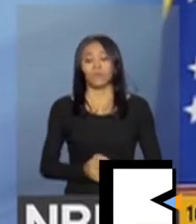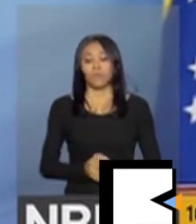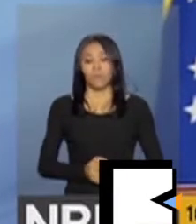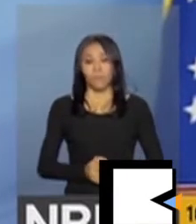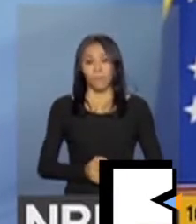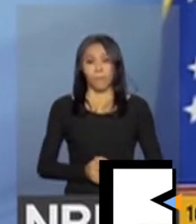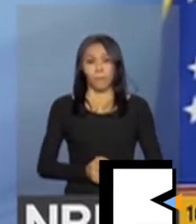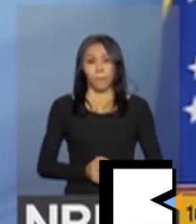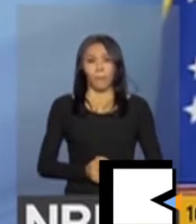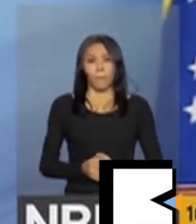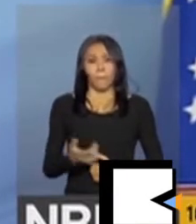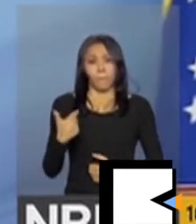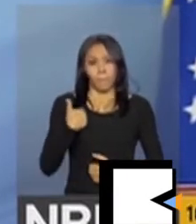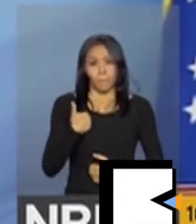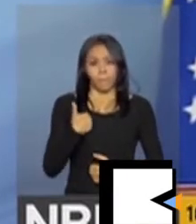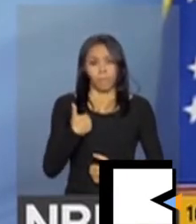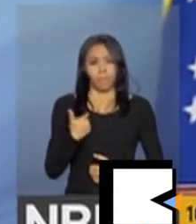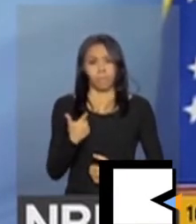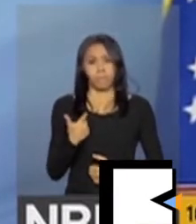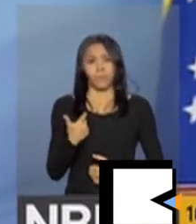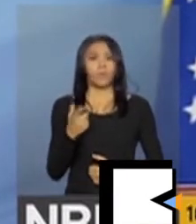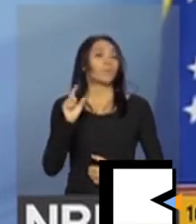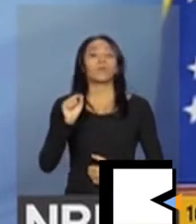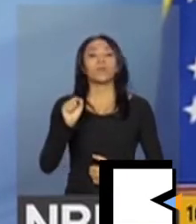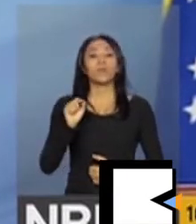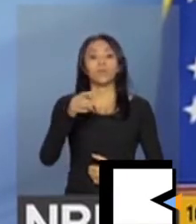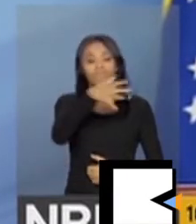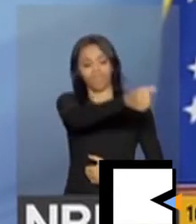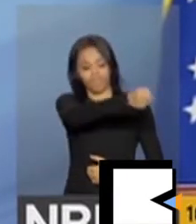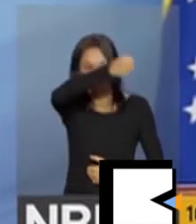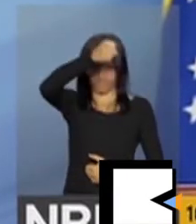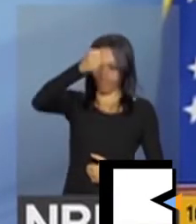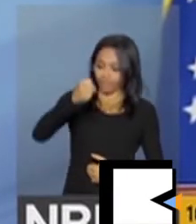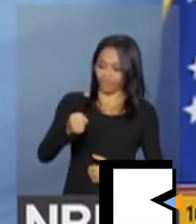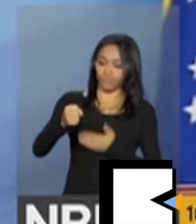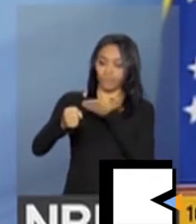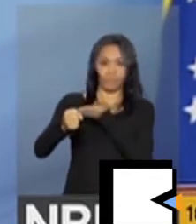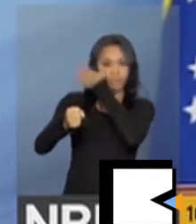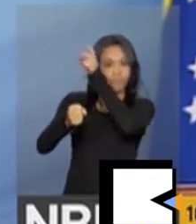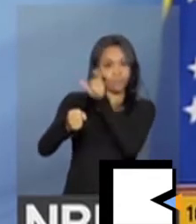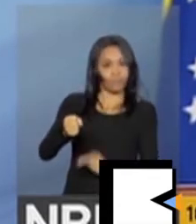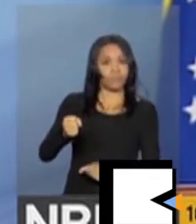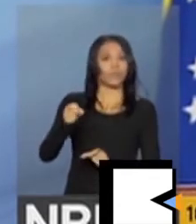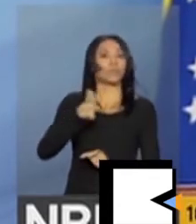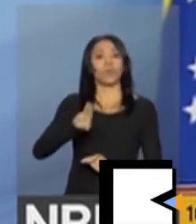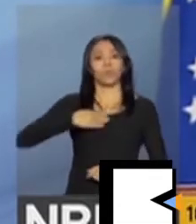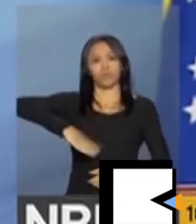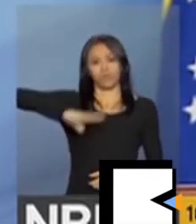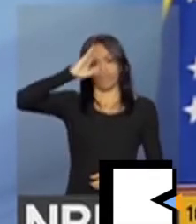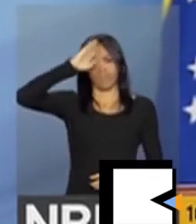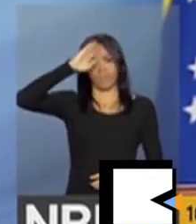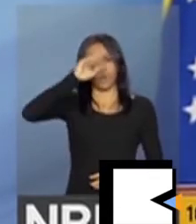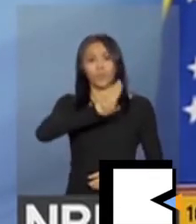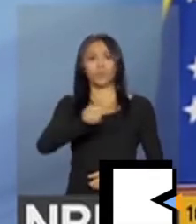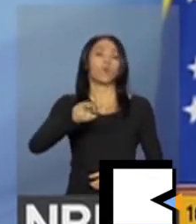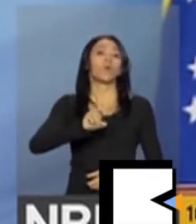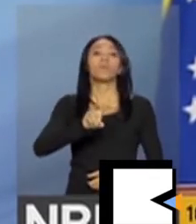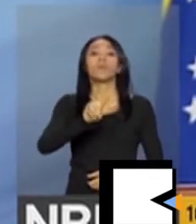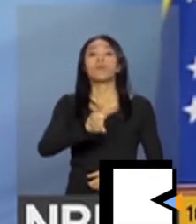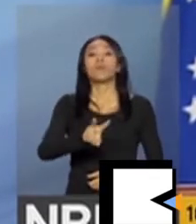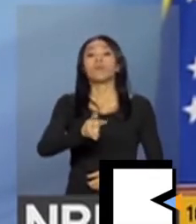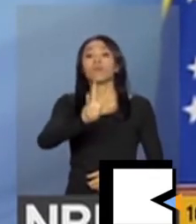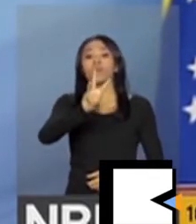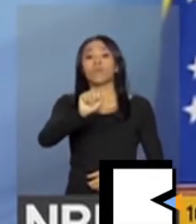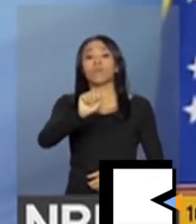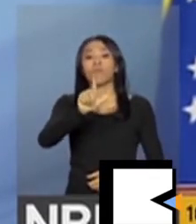န်နေရတဲ့စရာကိုလက်မခံသူတွေအနေငယ်ရှိနေပါသေးတယ ်။ဂျန်ရယ်ဝေါ်တာဆိုးဇာ